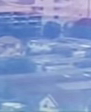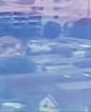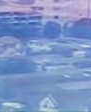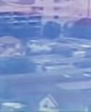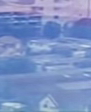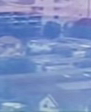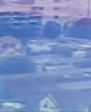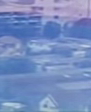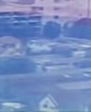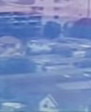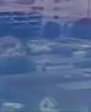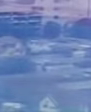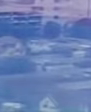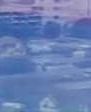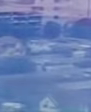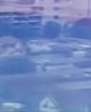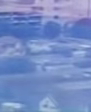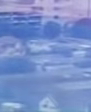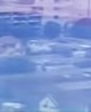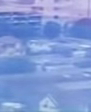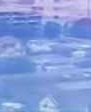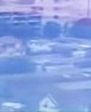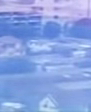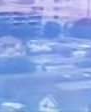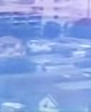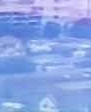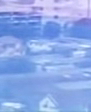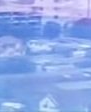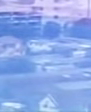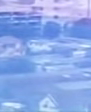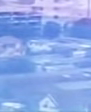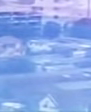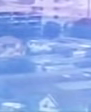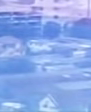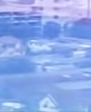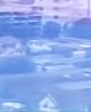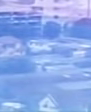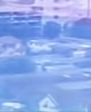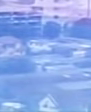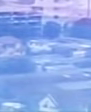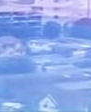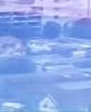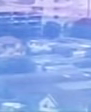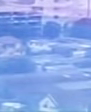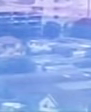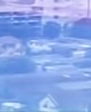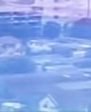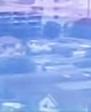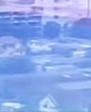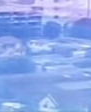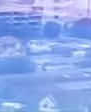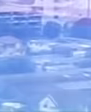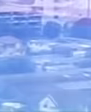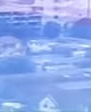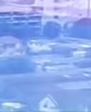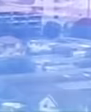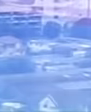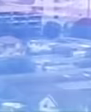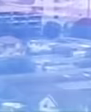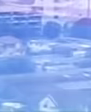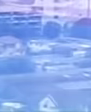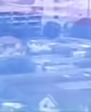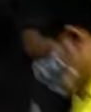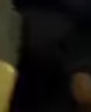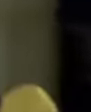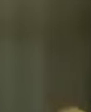กที่นะครับก็จะต้องใช้วิธีการโซเชียลดิสเทนซิ่งอย่างเต็มที่ครับครับ หมายถึงว่าเป็นเจ้าหน้าที่สาธารณสุขที่เข้าม